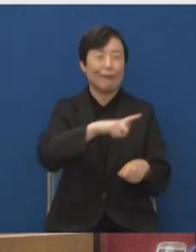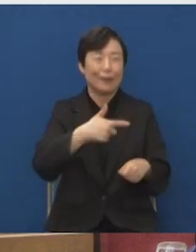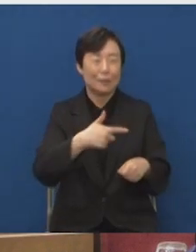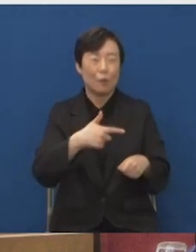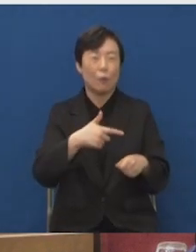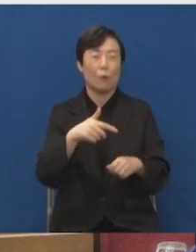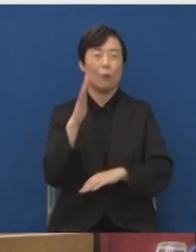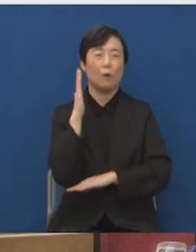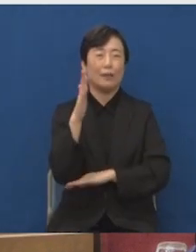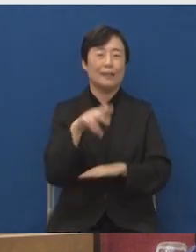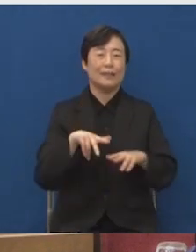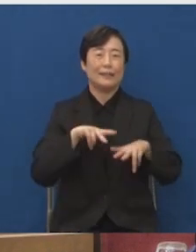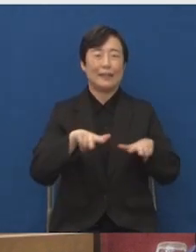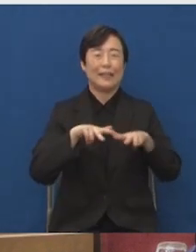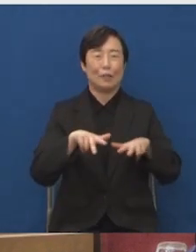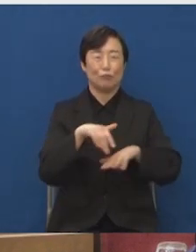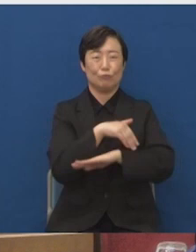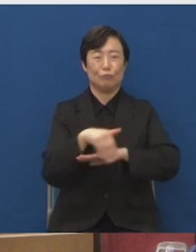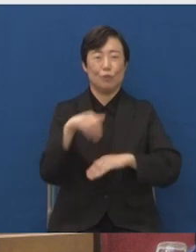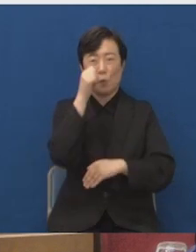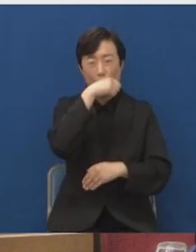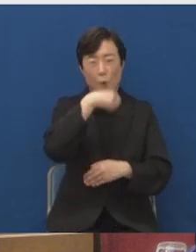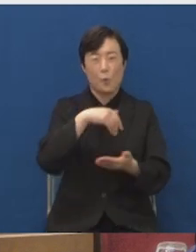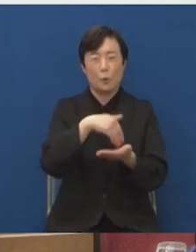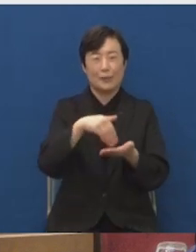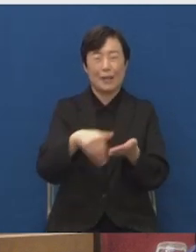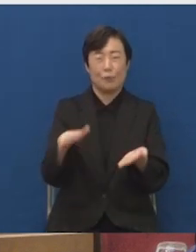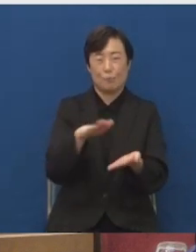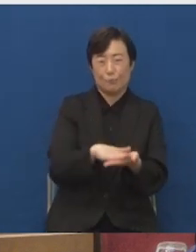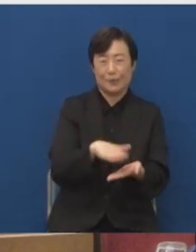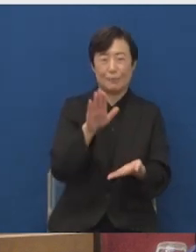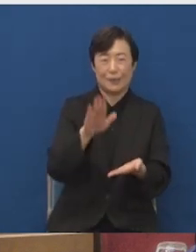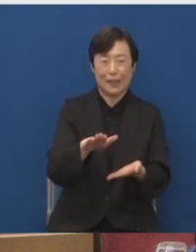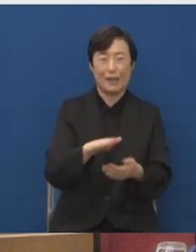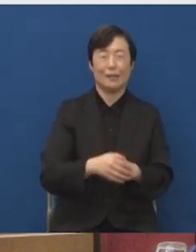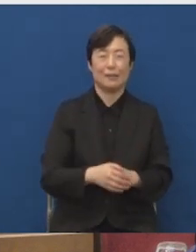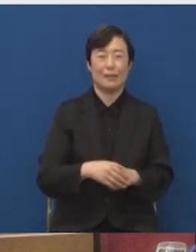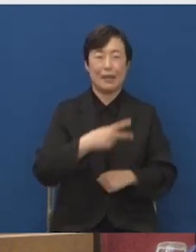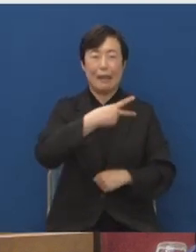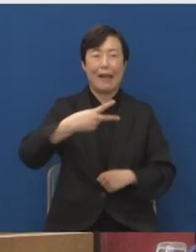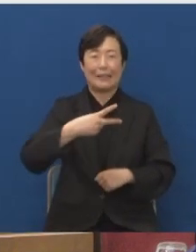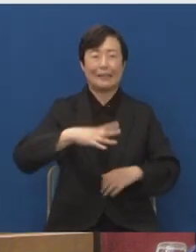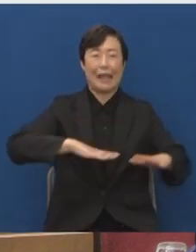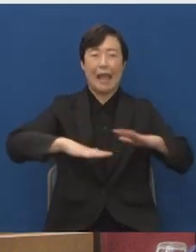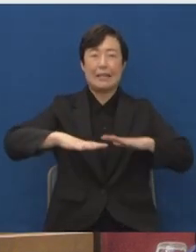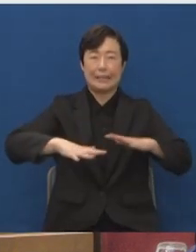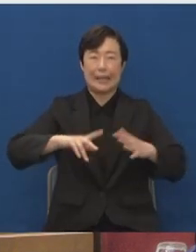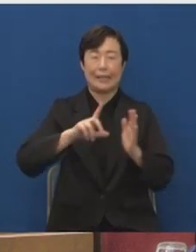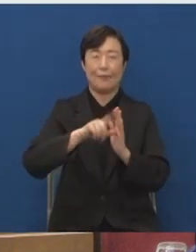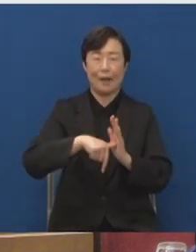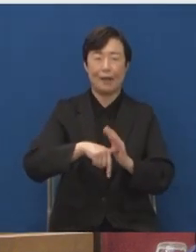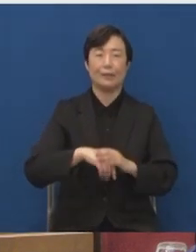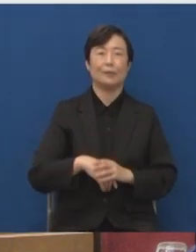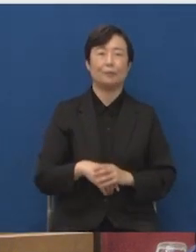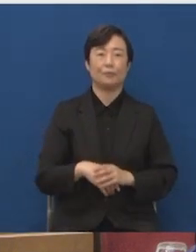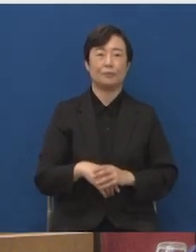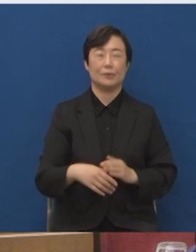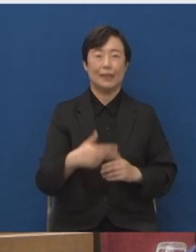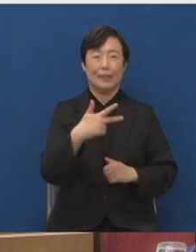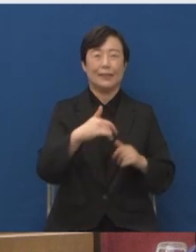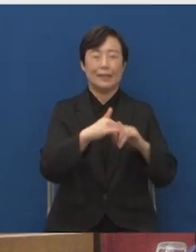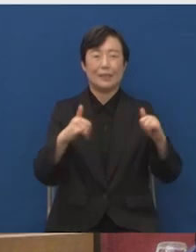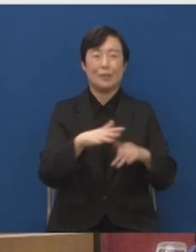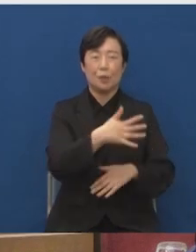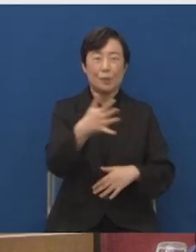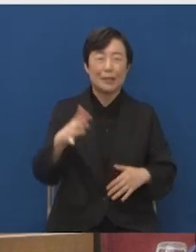予算を計上させていただきました。今回ご提案いたします第二次編成では、市民の皆様にお約束した公約の実現に向